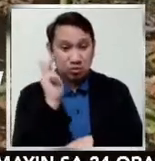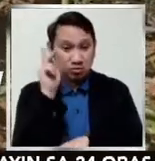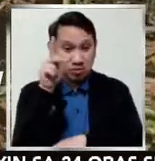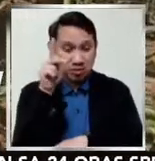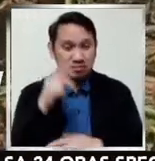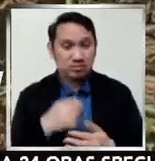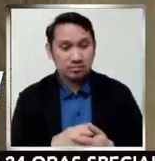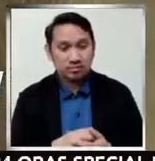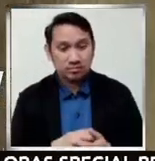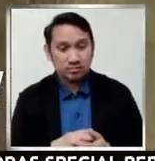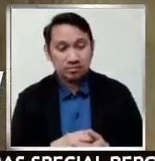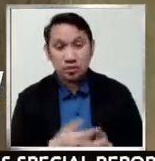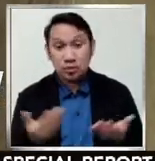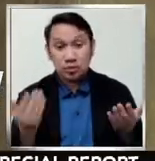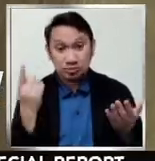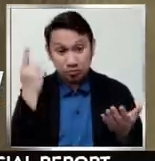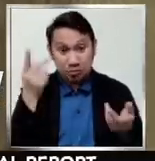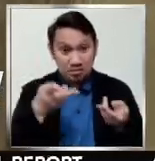sa Cagayan.